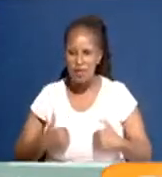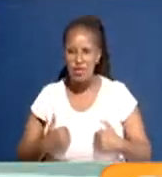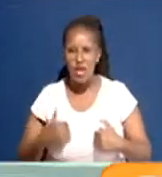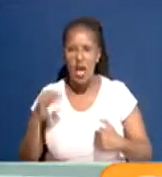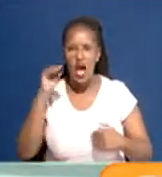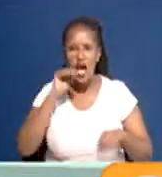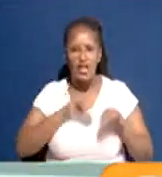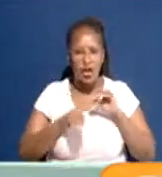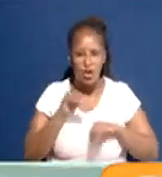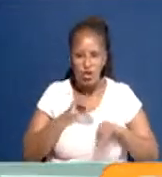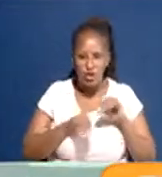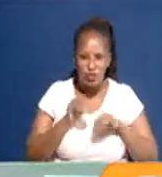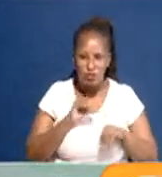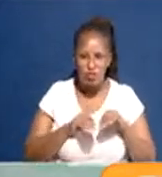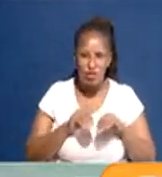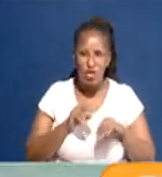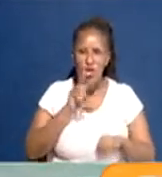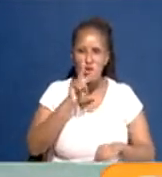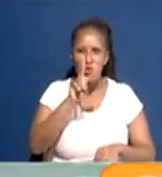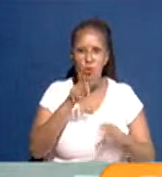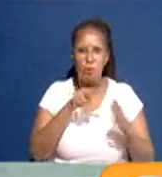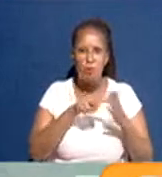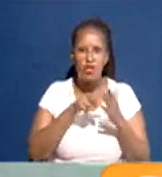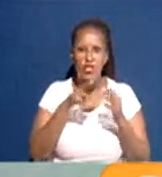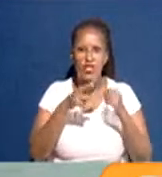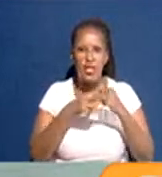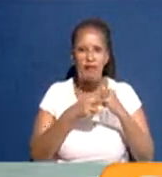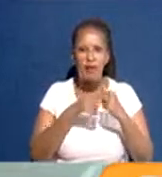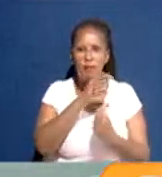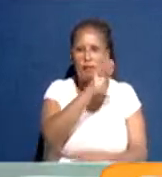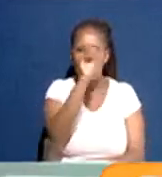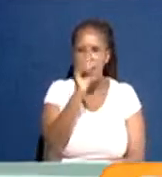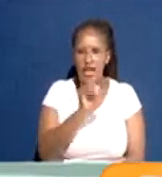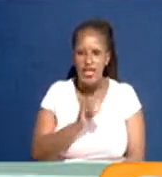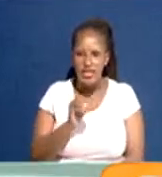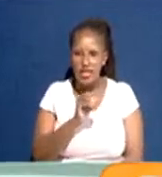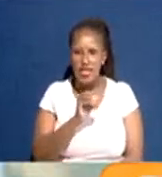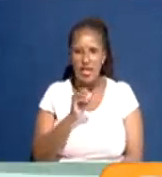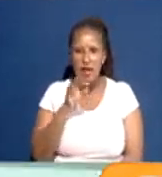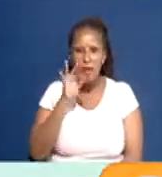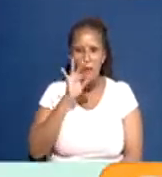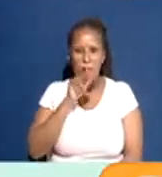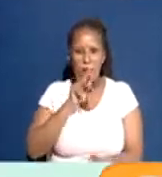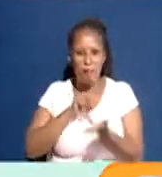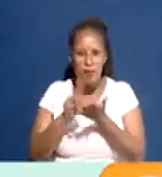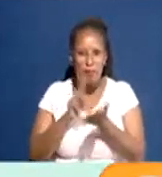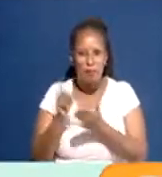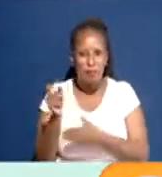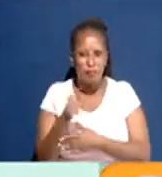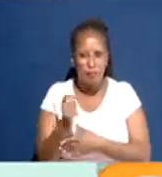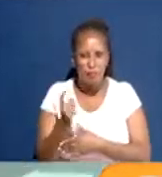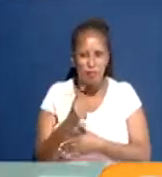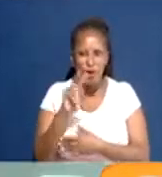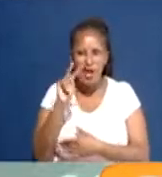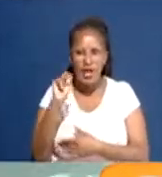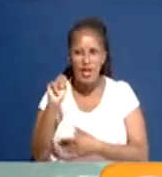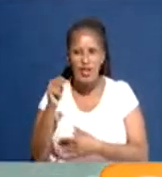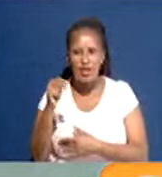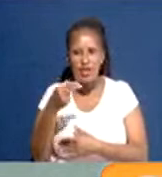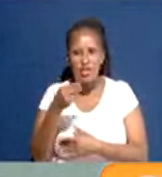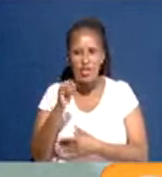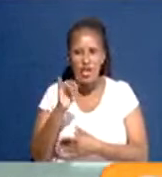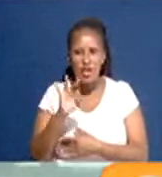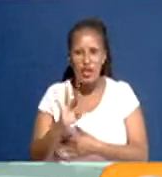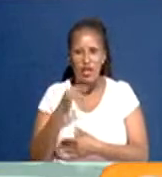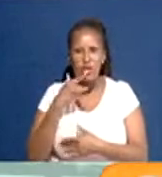going to contribute 2.7% of their earning to NHIF so that we can carry this